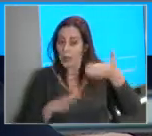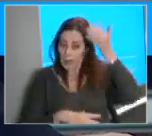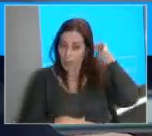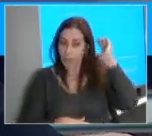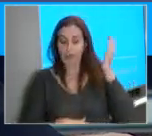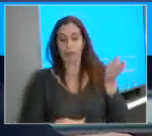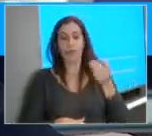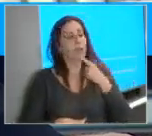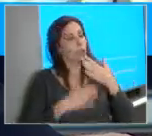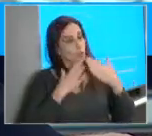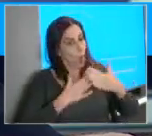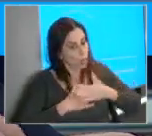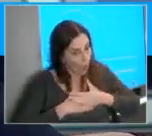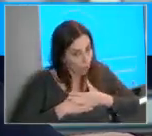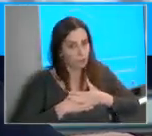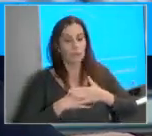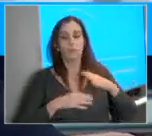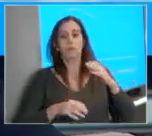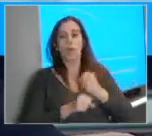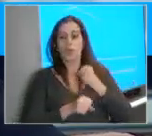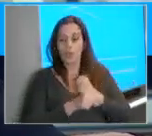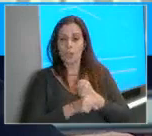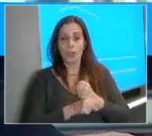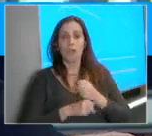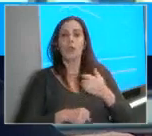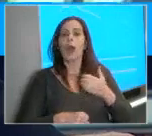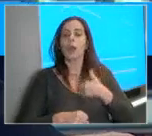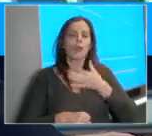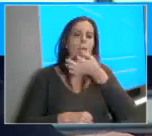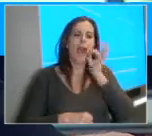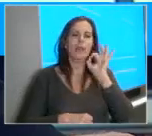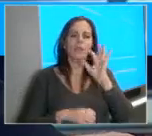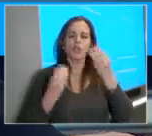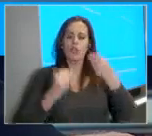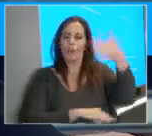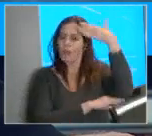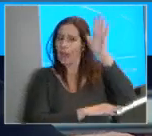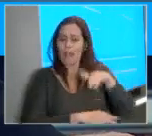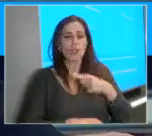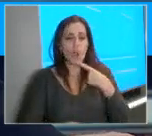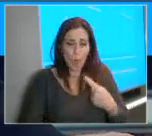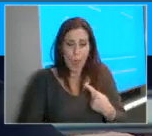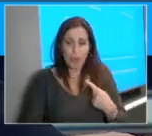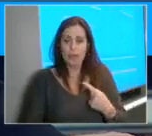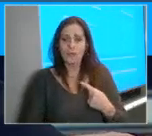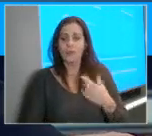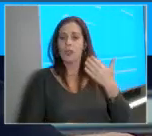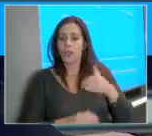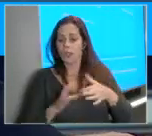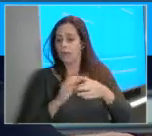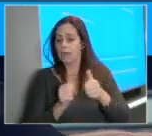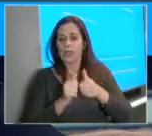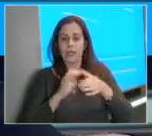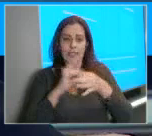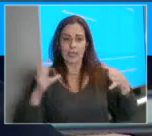לדרכו לשלום, לומר לו תודה לך על השירות שעשית למדינת ישראל עד כה. אני מעדיף את טובת המדינה, גם אם המשמעות שלה היא עכשיו פרידה